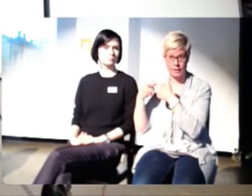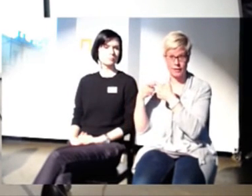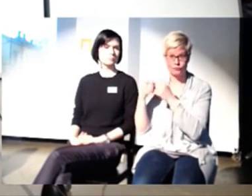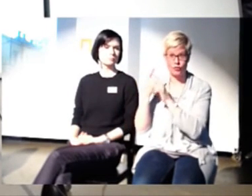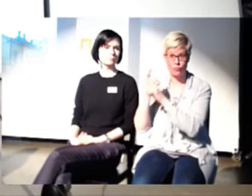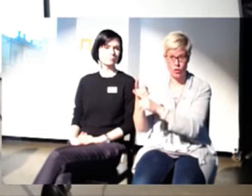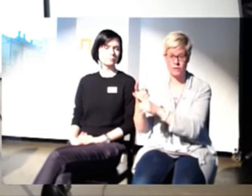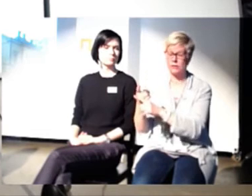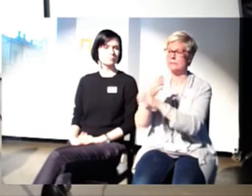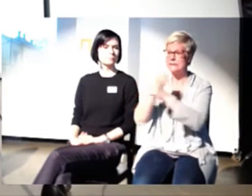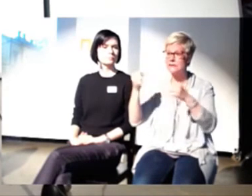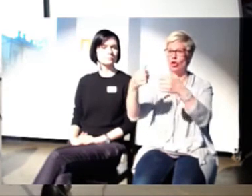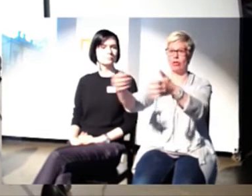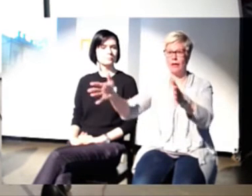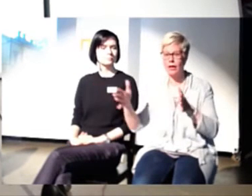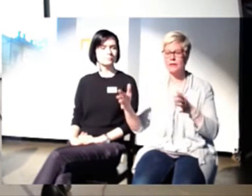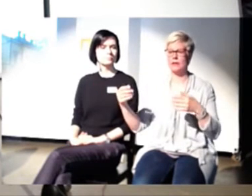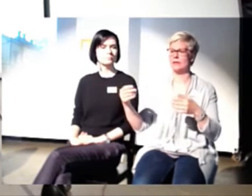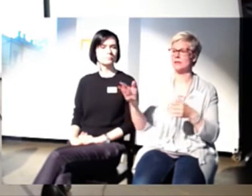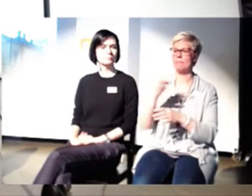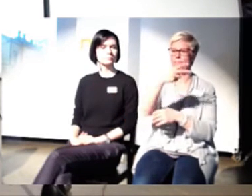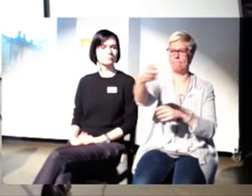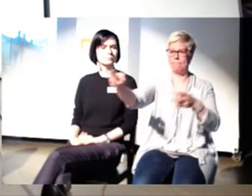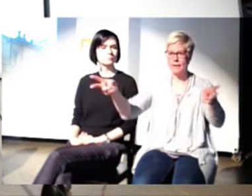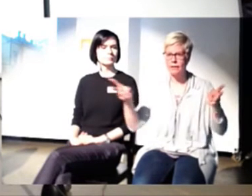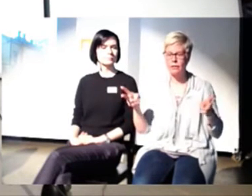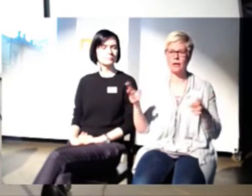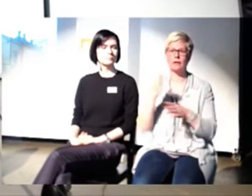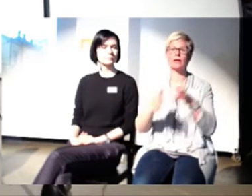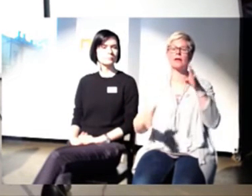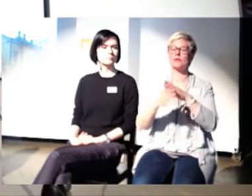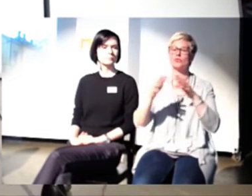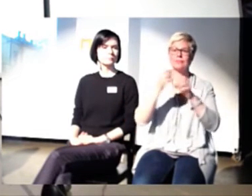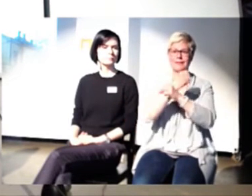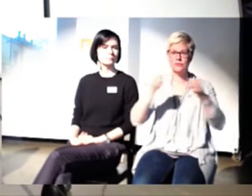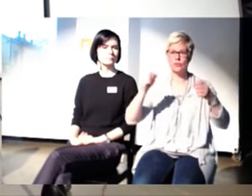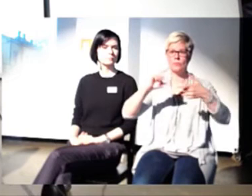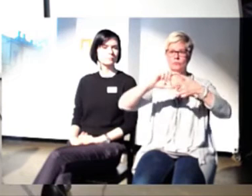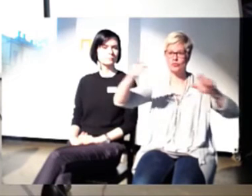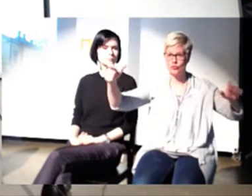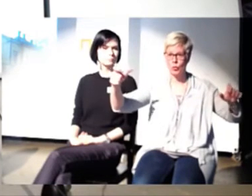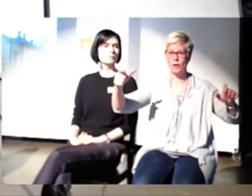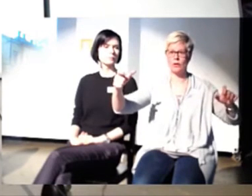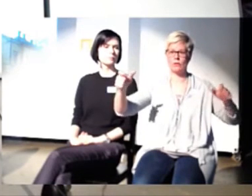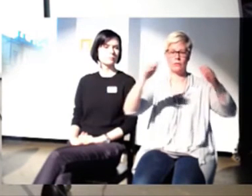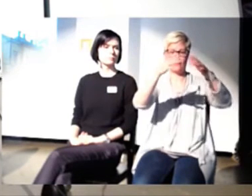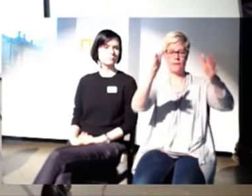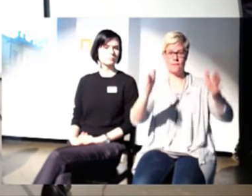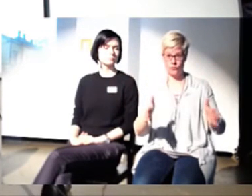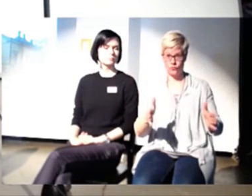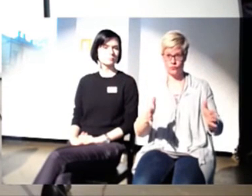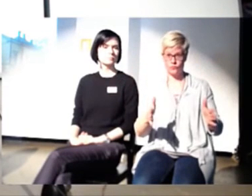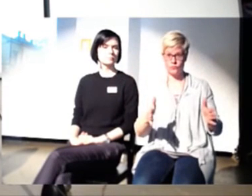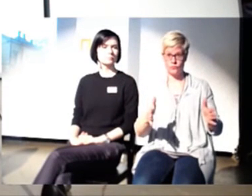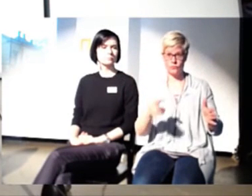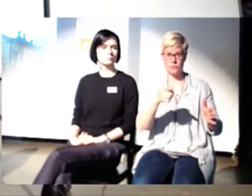ja siihen pihaan on rakennettu lähiaikoina iso tämmöinen studiorakennus, jossa on myös kaksi